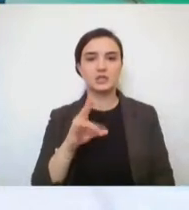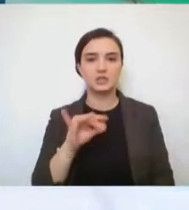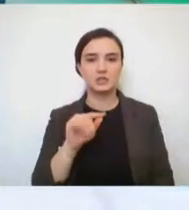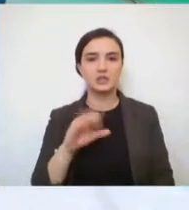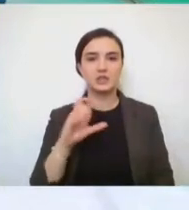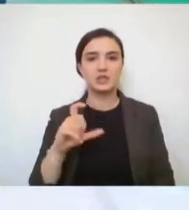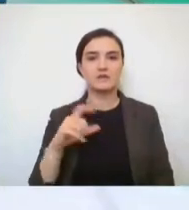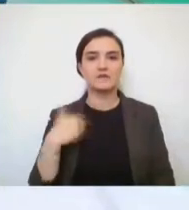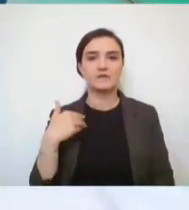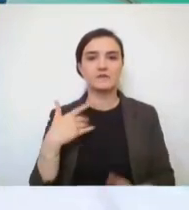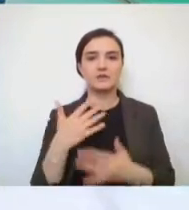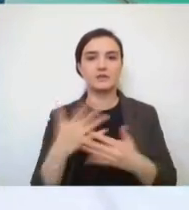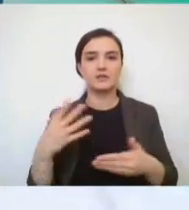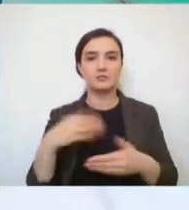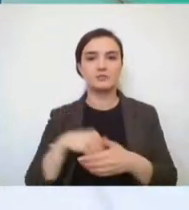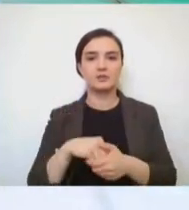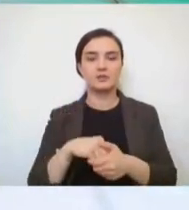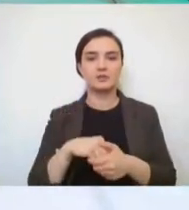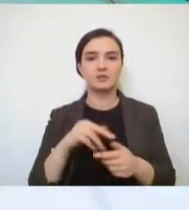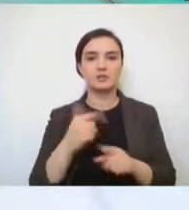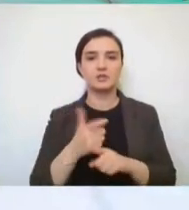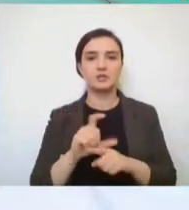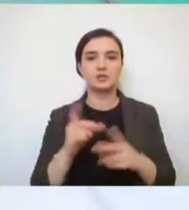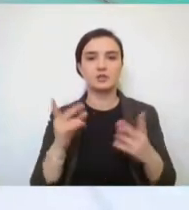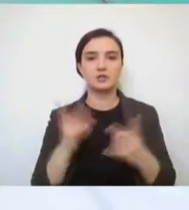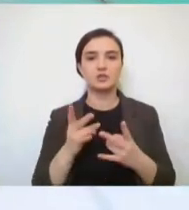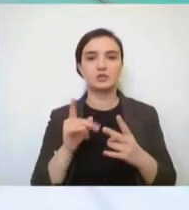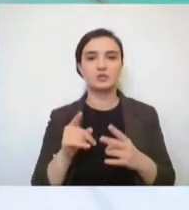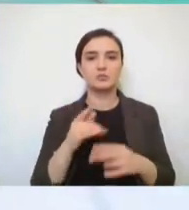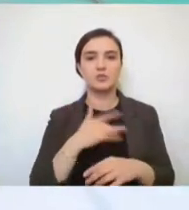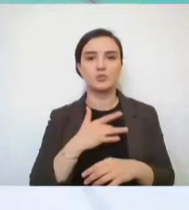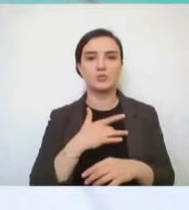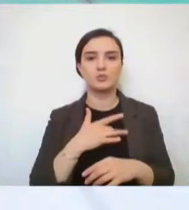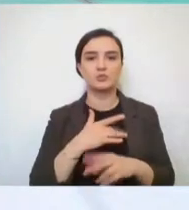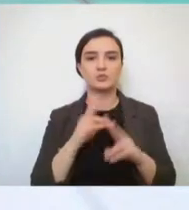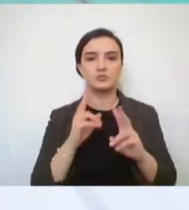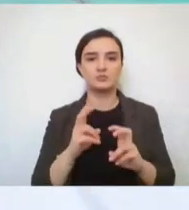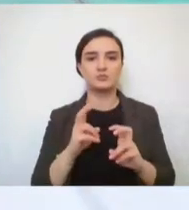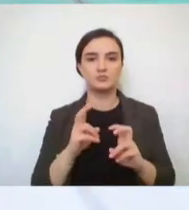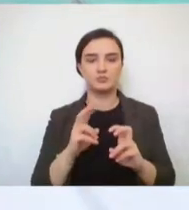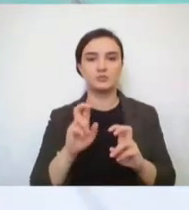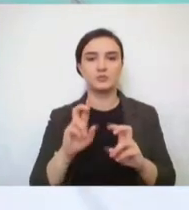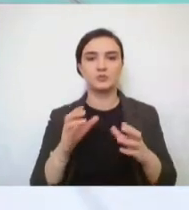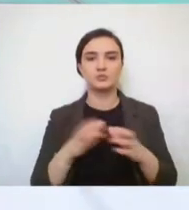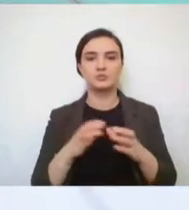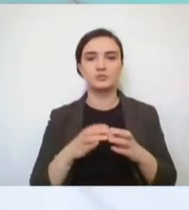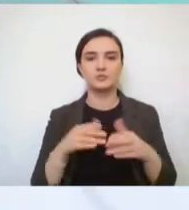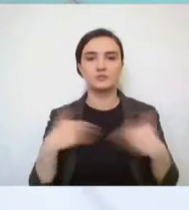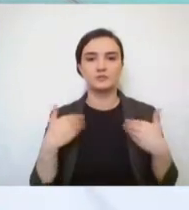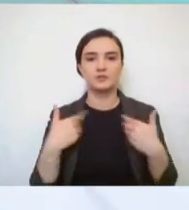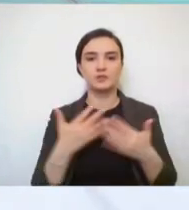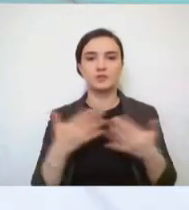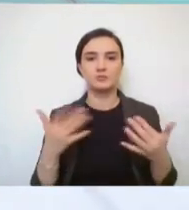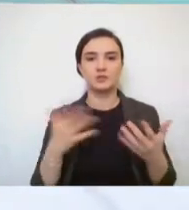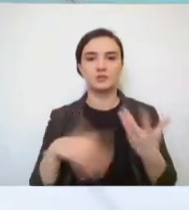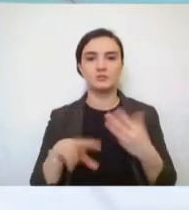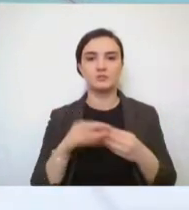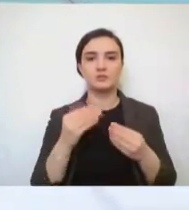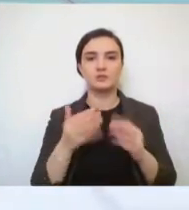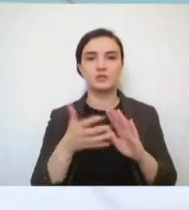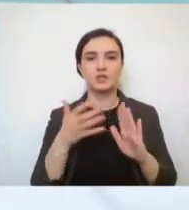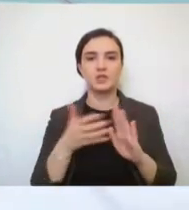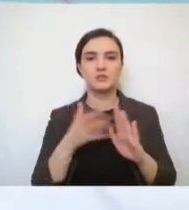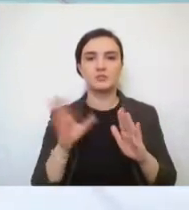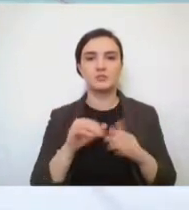გარკვეული რაოდენობაც და ძალიან ჭირდება ეს გულ-სისხლძარღვთა სისტემას. B-ჯგუფის ვიტამინები, რომლის ნაკლებობაც იწვევს